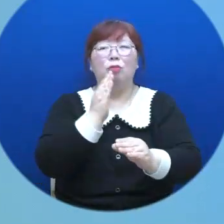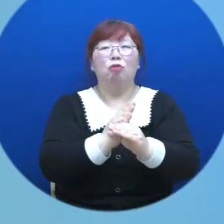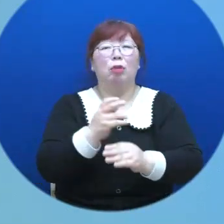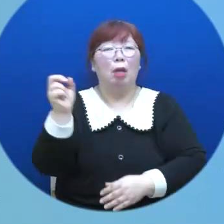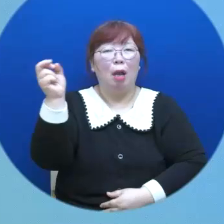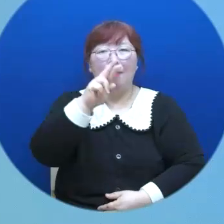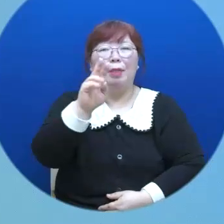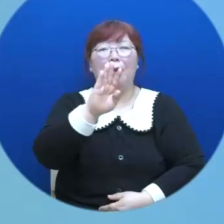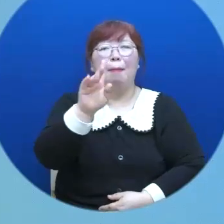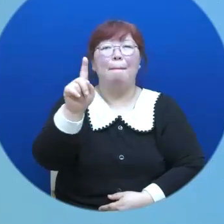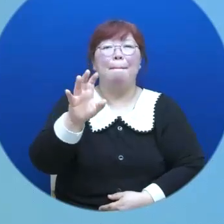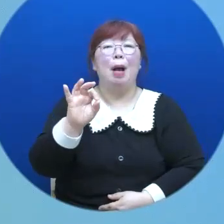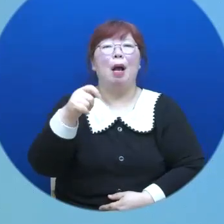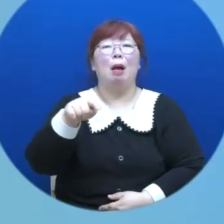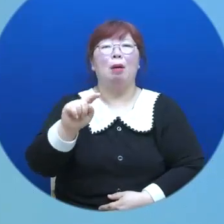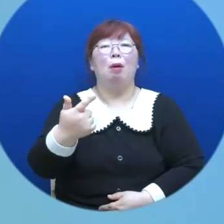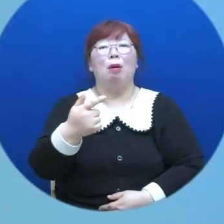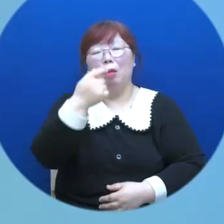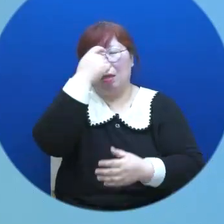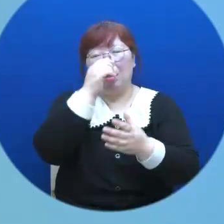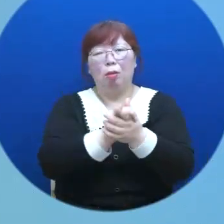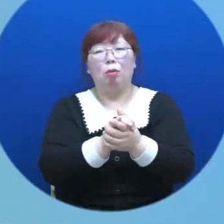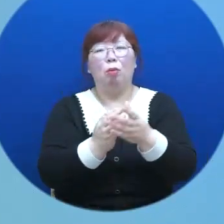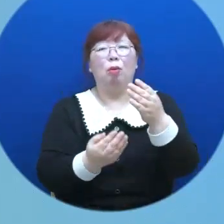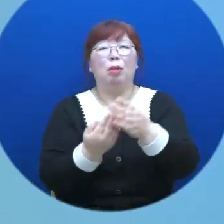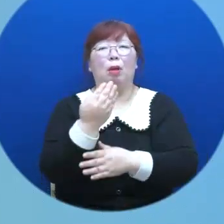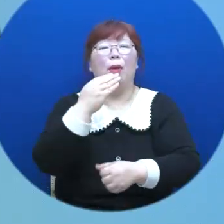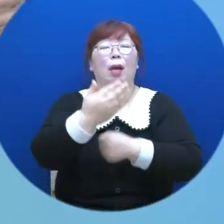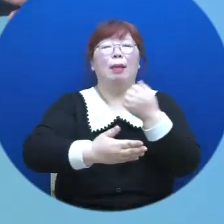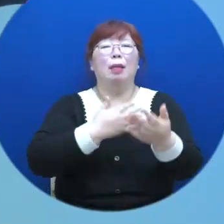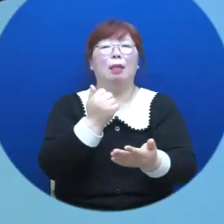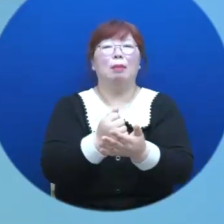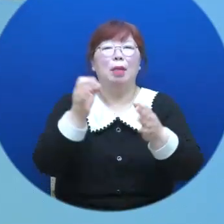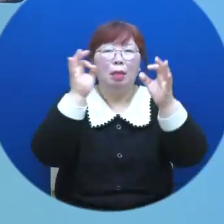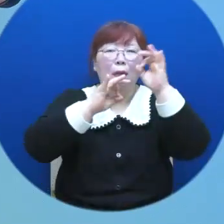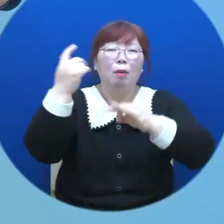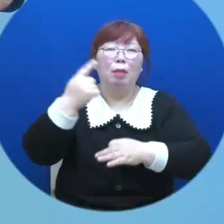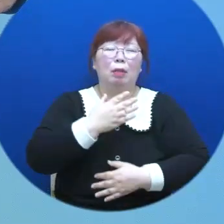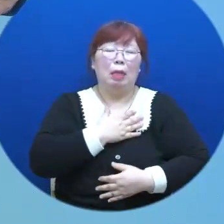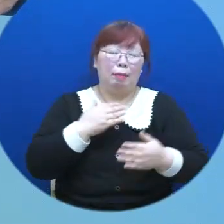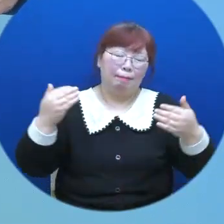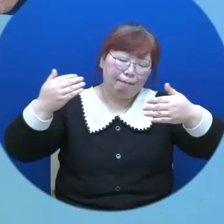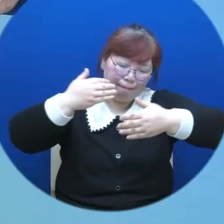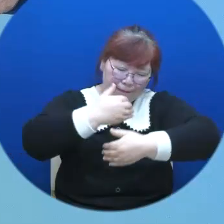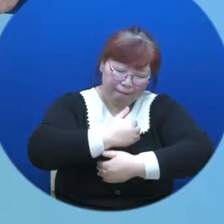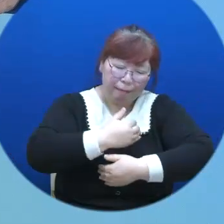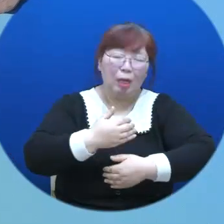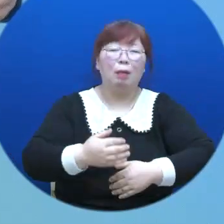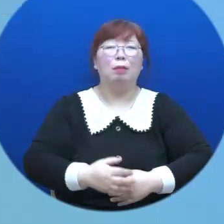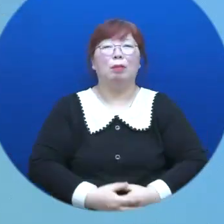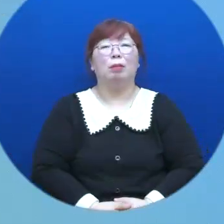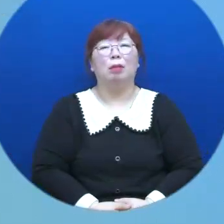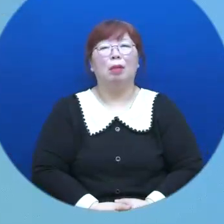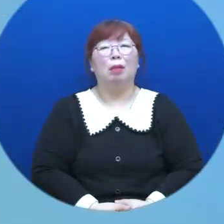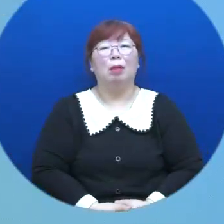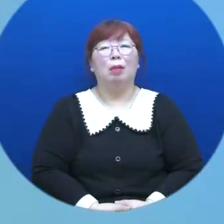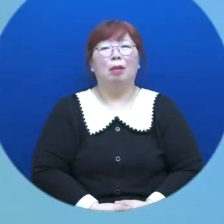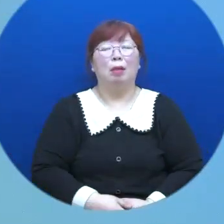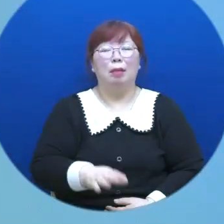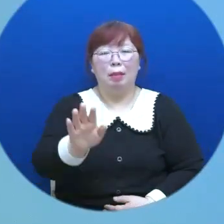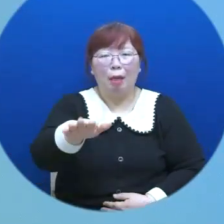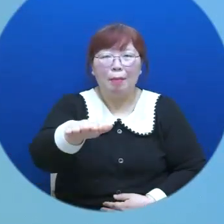하게 됐다는 거예요. 그리고 하나님이 찾아와서 자기를 안아주었다는 거예요. 그리고